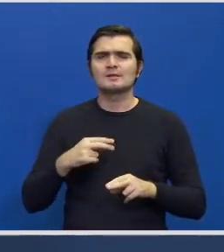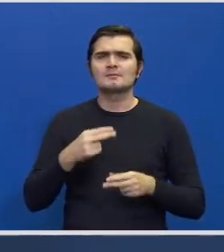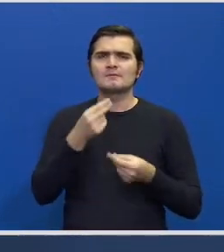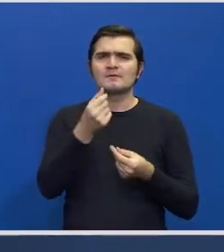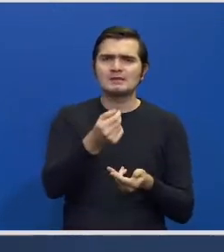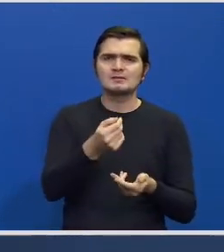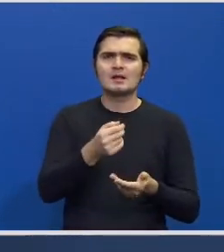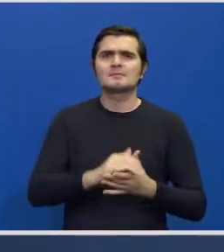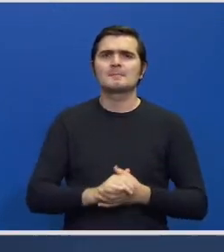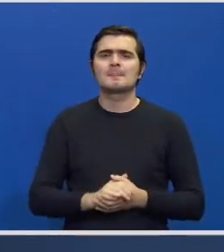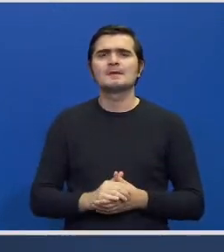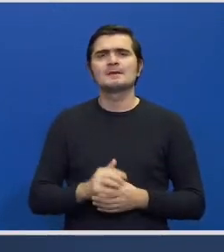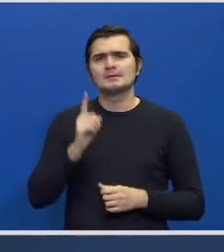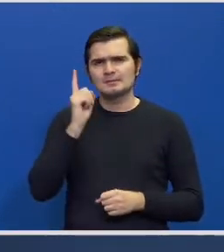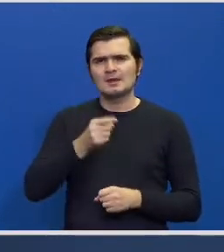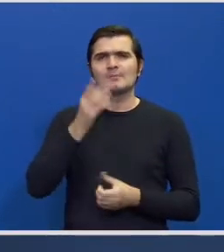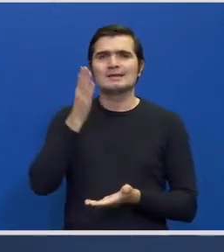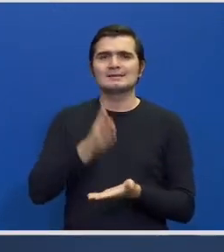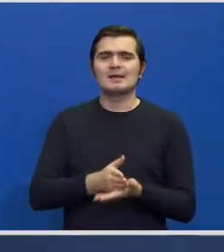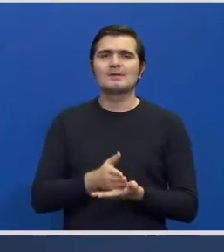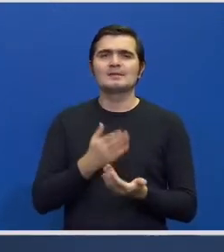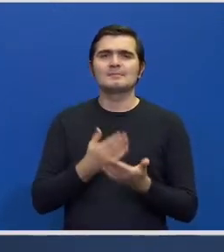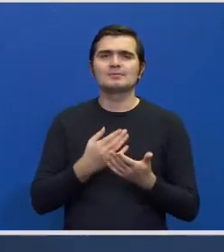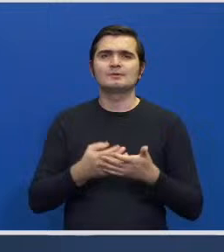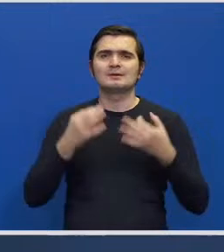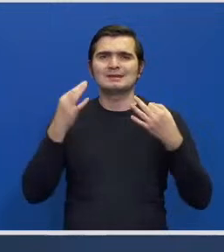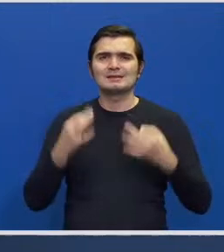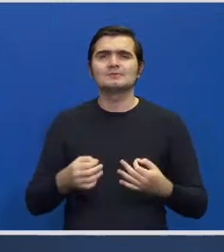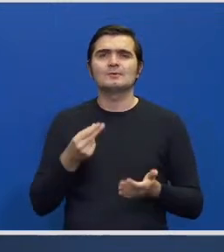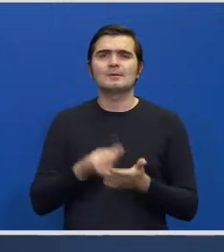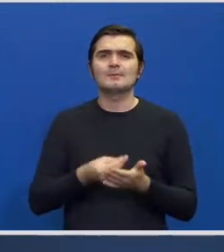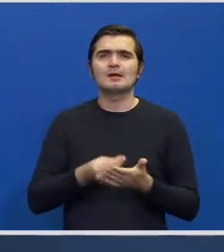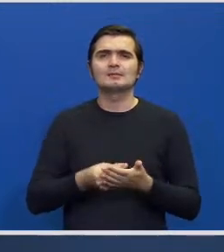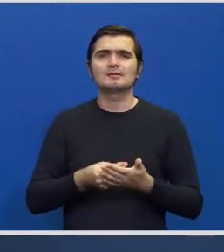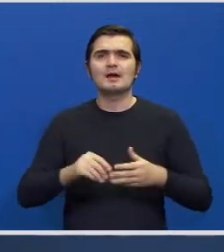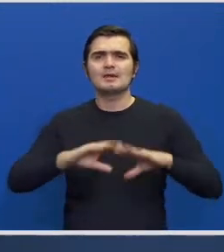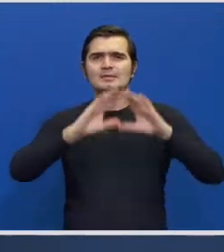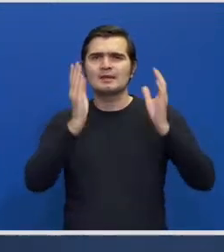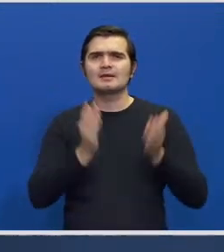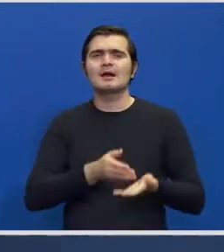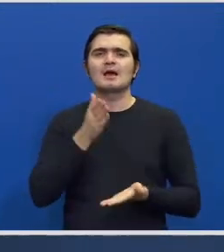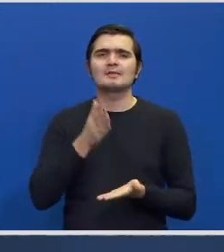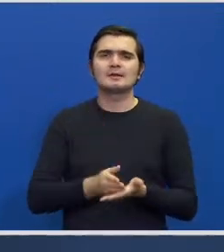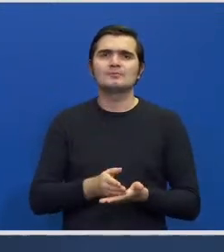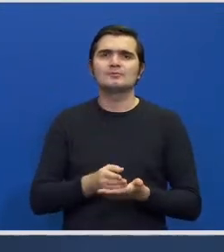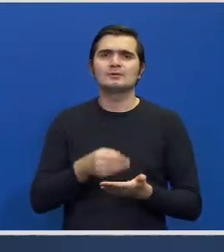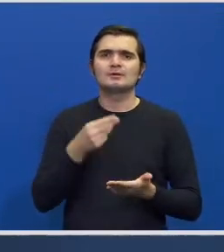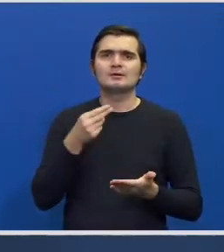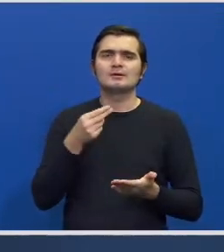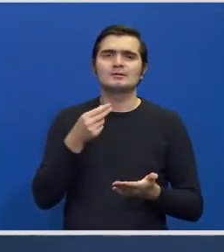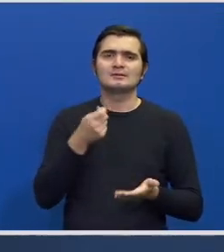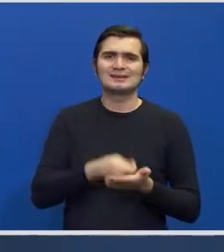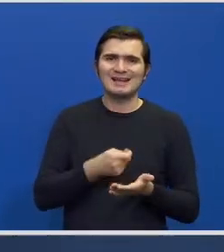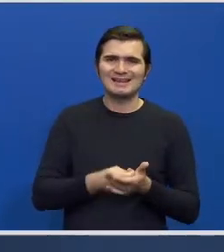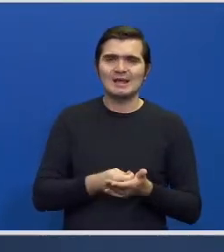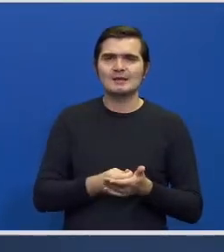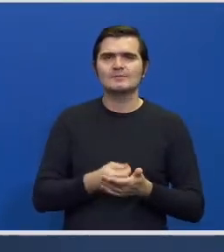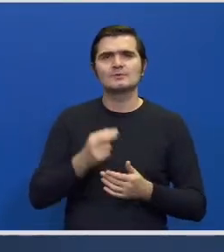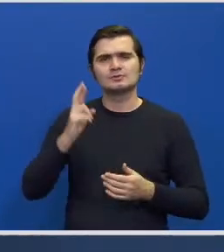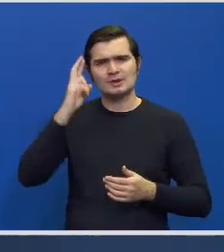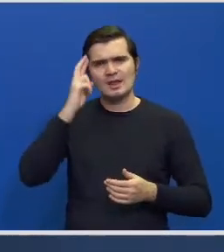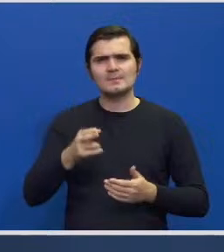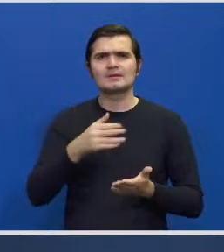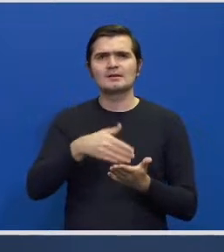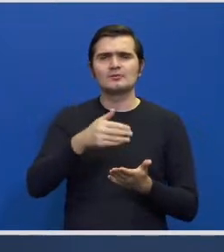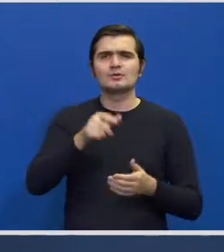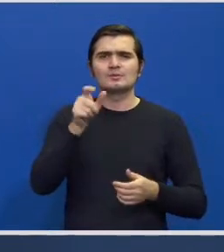indiferent de modul de finanțare și subordonare, să fie stabilit astfel încât să se asigure plata integrală a drepturilor de natură salarială acordate în